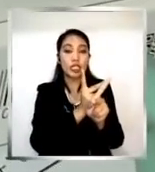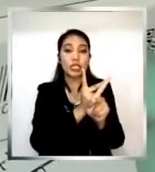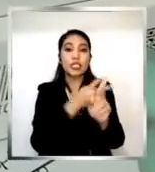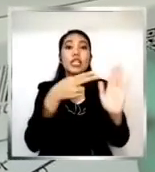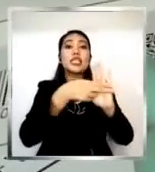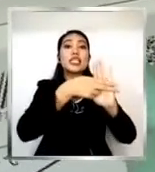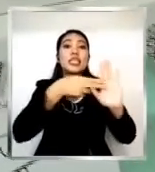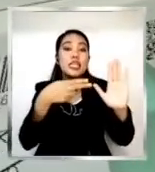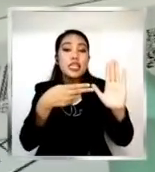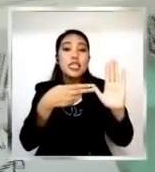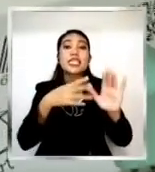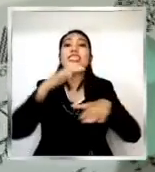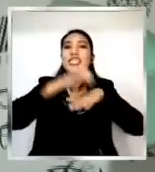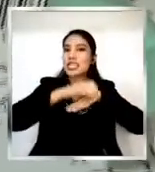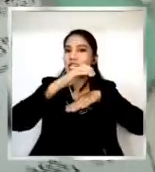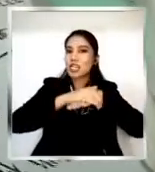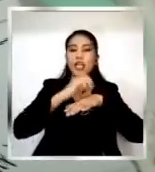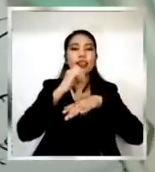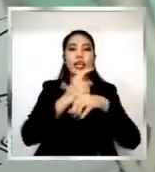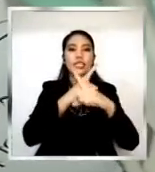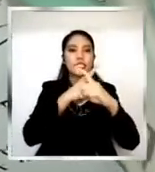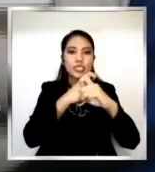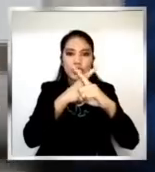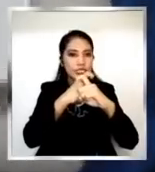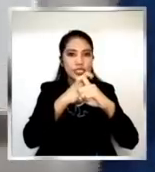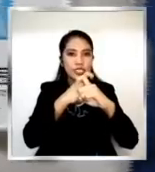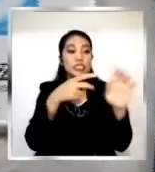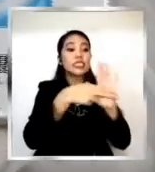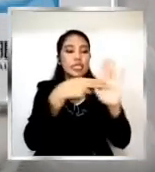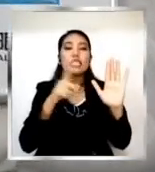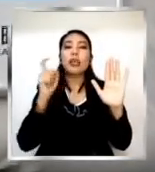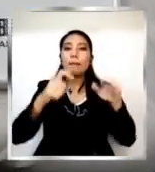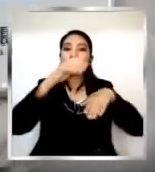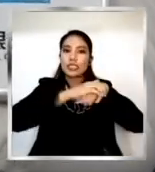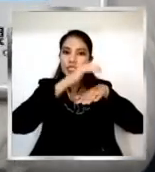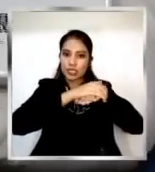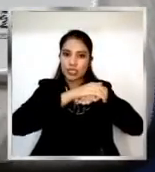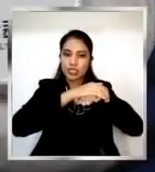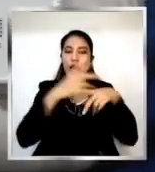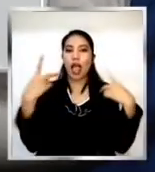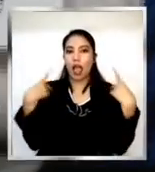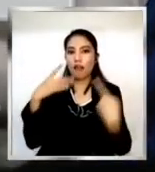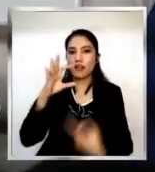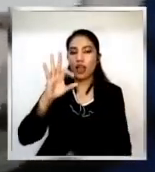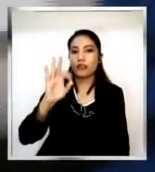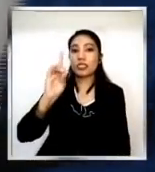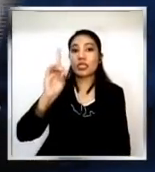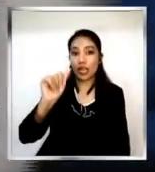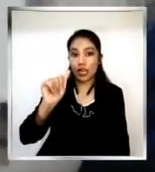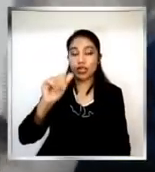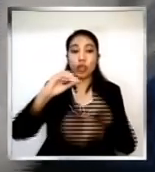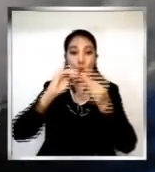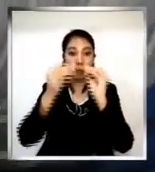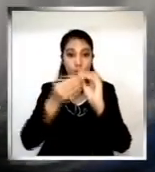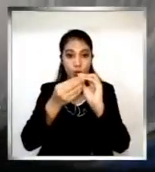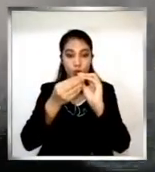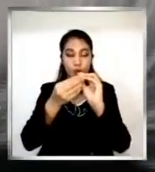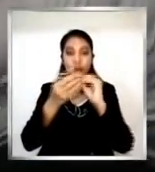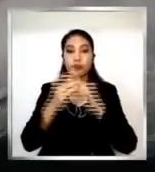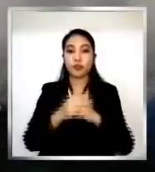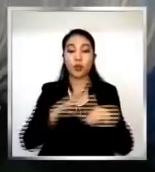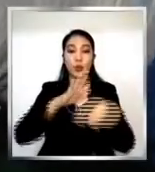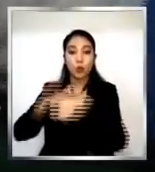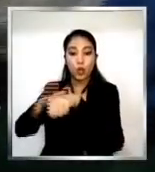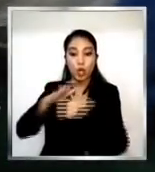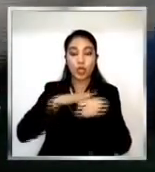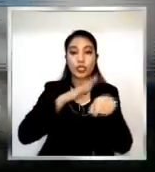Chinese. Meron din itong FDA registration number. Paalala ng FDA, mabibili lamang ang gamot sa mga rehistradong butika kapag may reseta